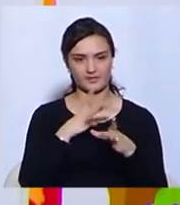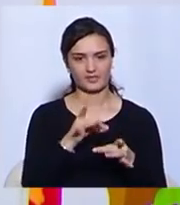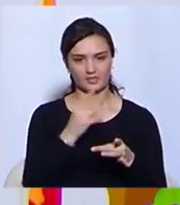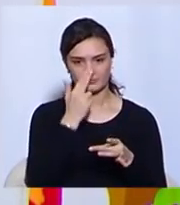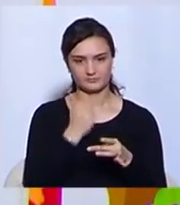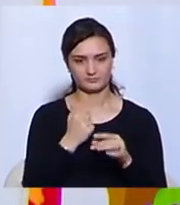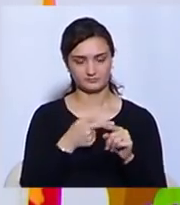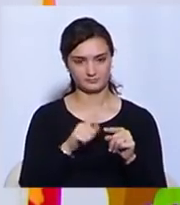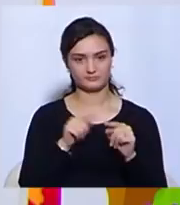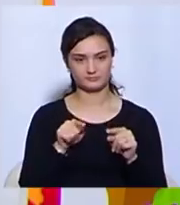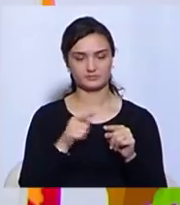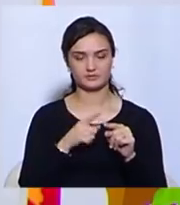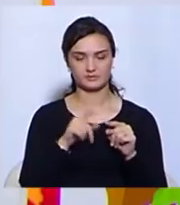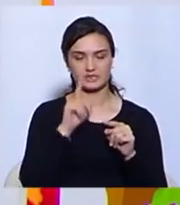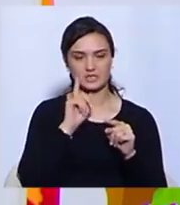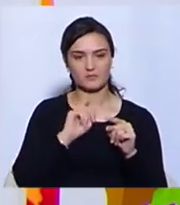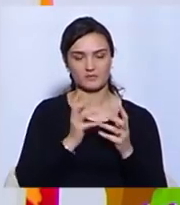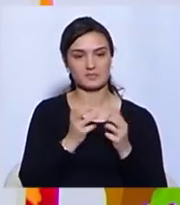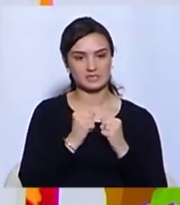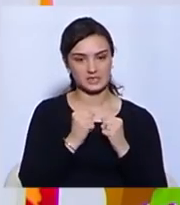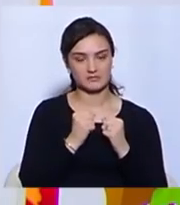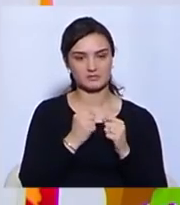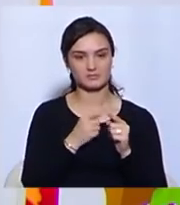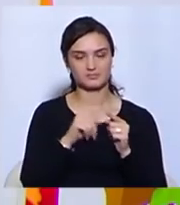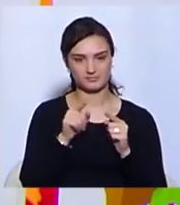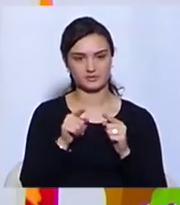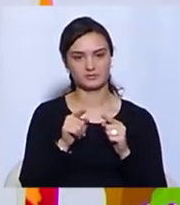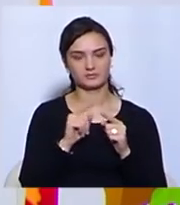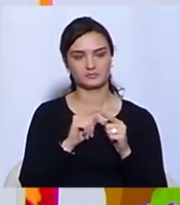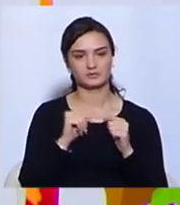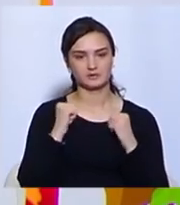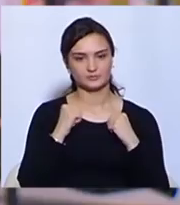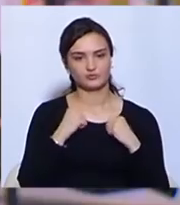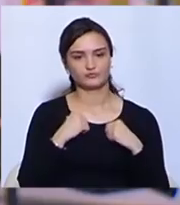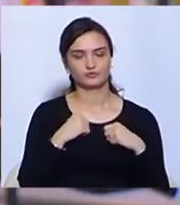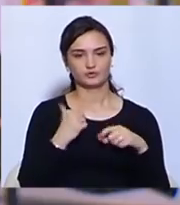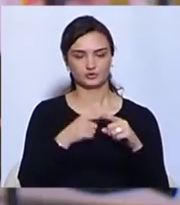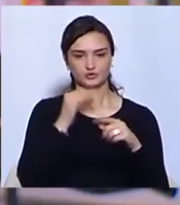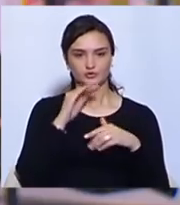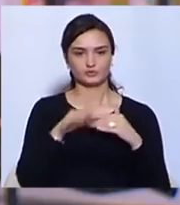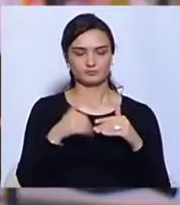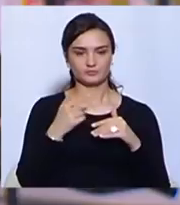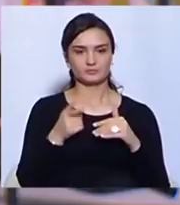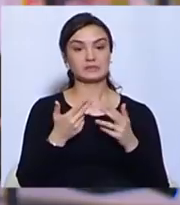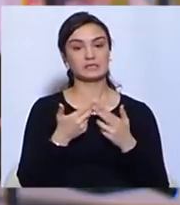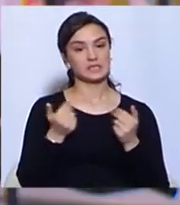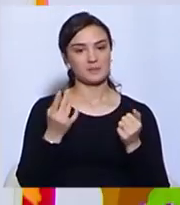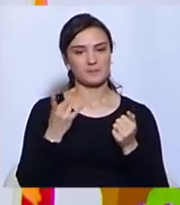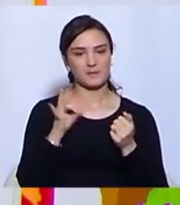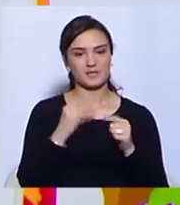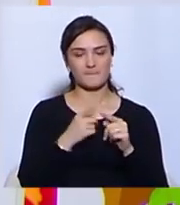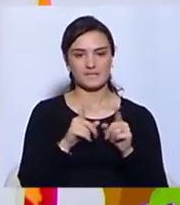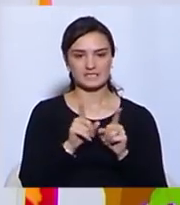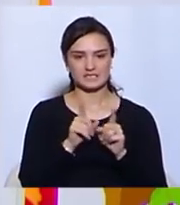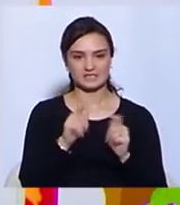მიჯაჭულობა. რა თქმა უნდა, ეს მას სიამოვნებას ანიჭებს, იქ წამიერი სიმშვიდე და შემდგომი. დიახ, დიახ, მაგრამ